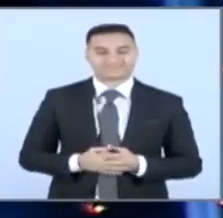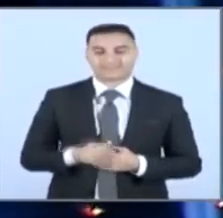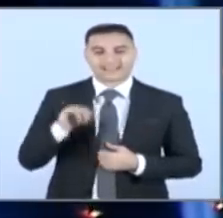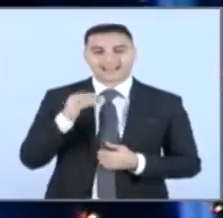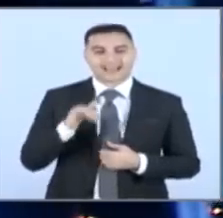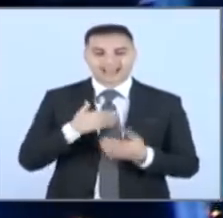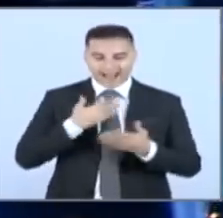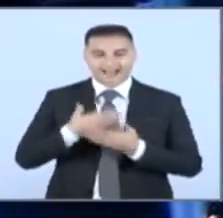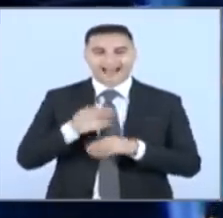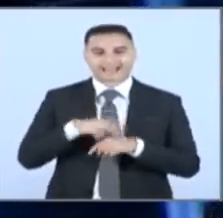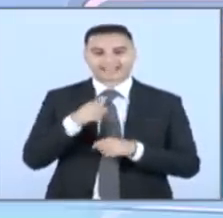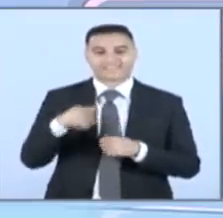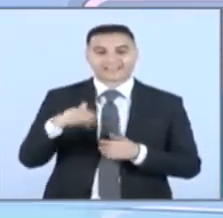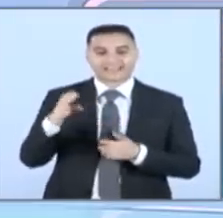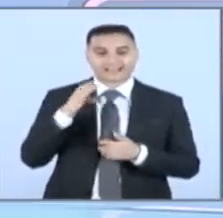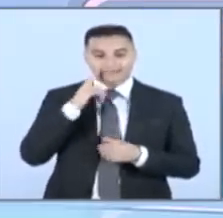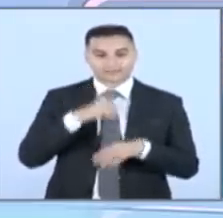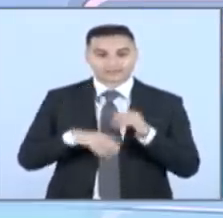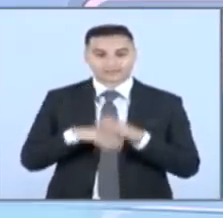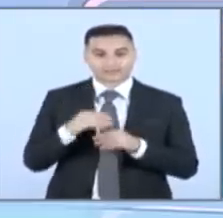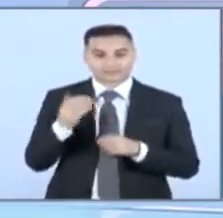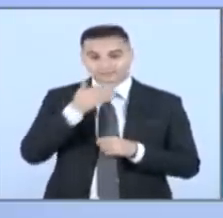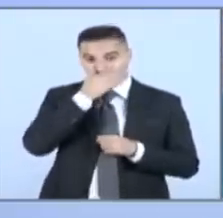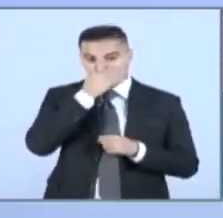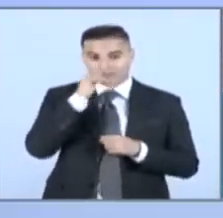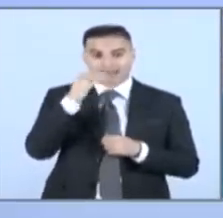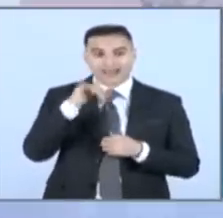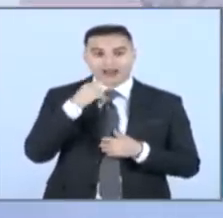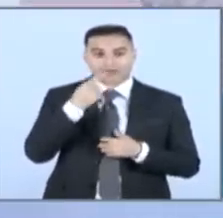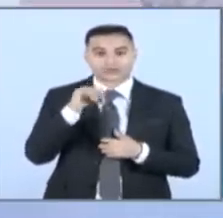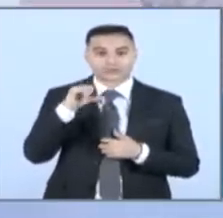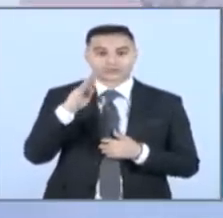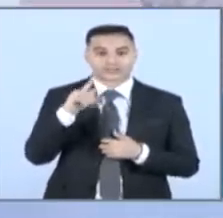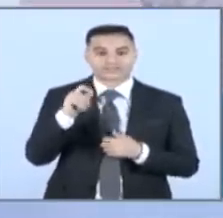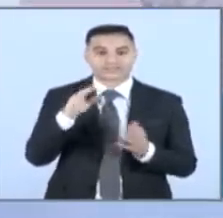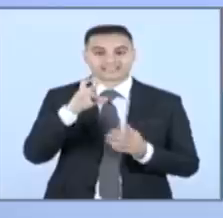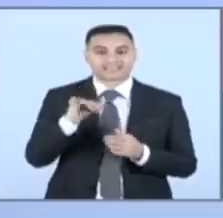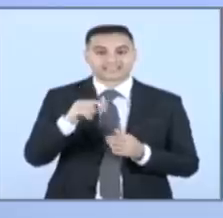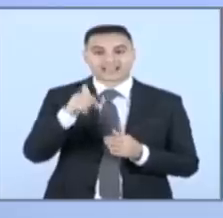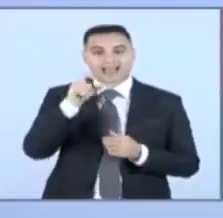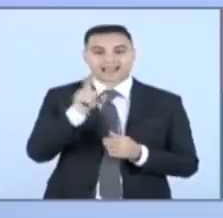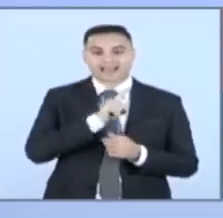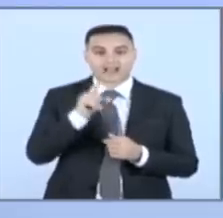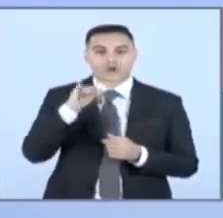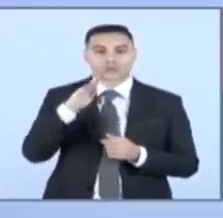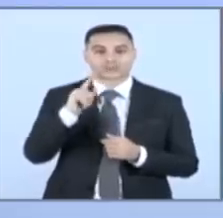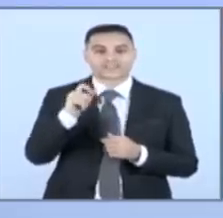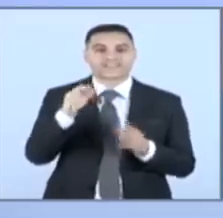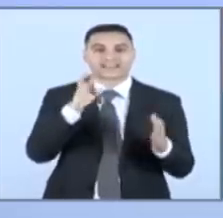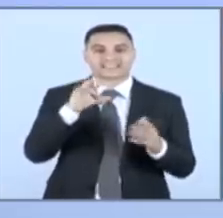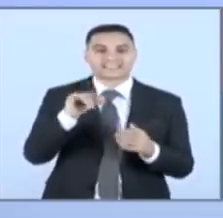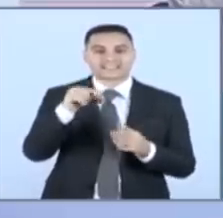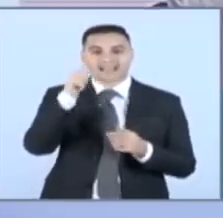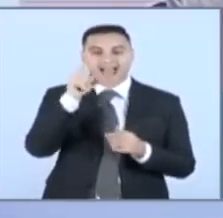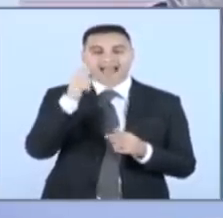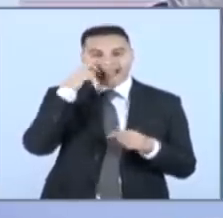يحيى هرجع لك. في إجابة؟ يحيى كنت عايز تقول إيه؟ يوسف زيدان؟ لا، يوسف زيدان عايش في اسكندرية، آه، بس